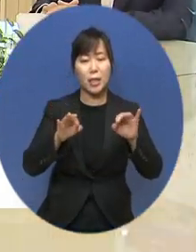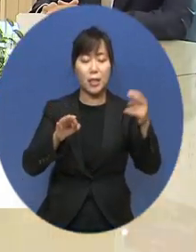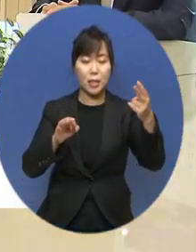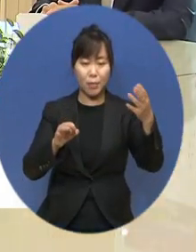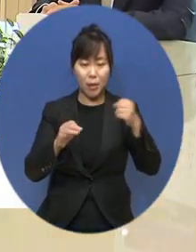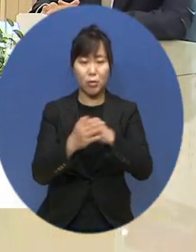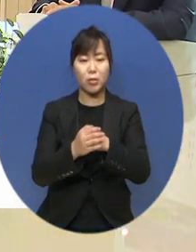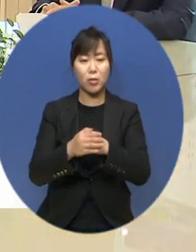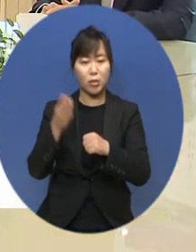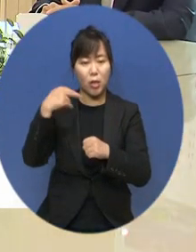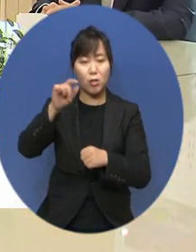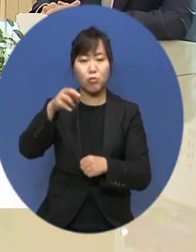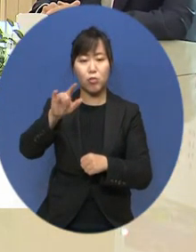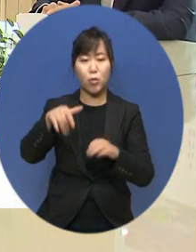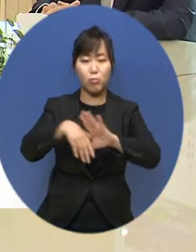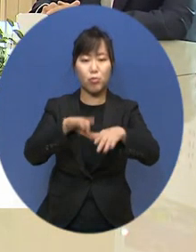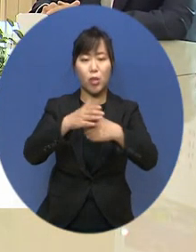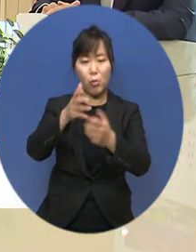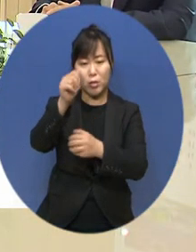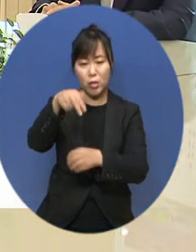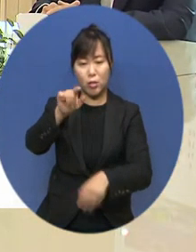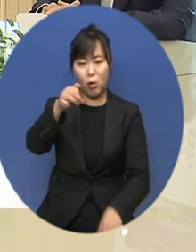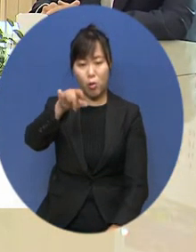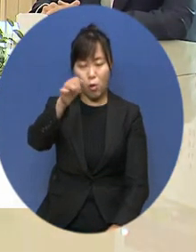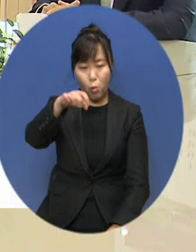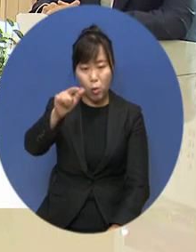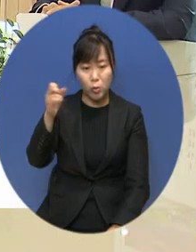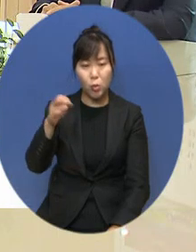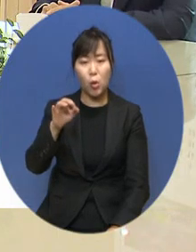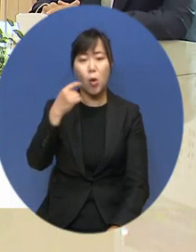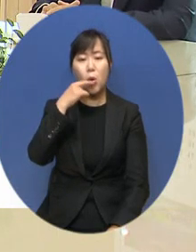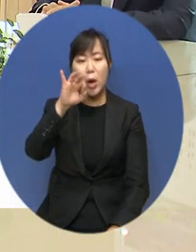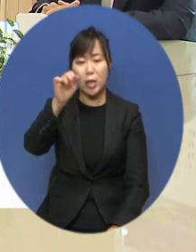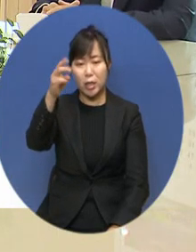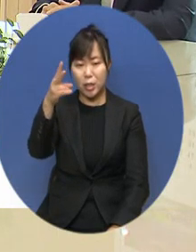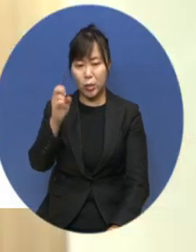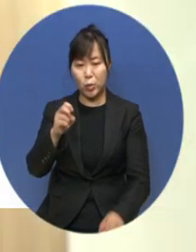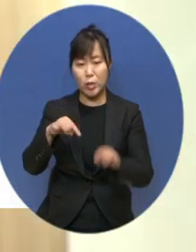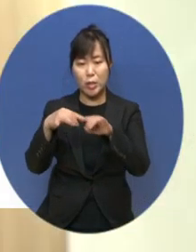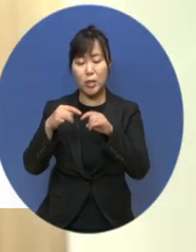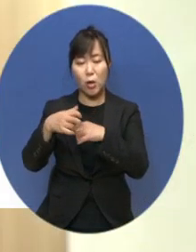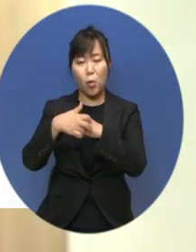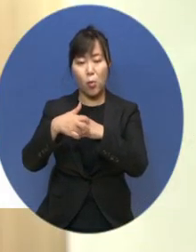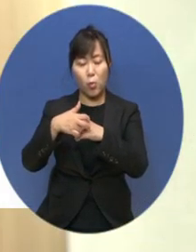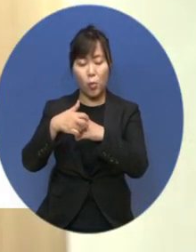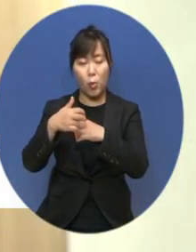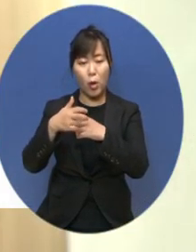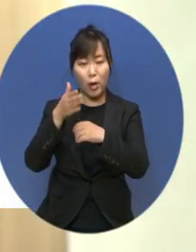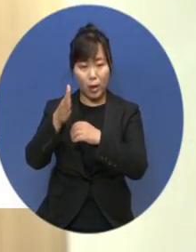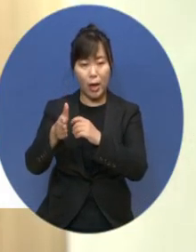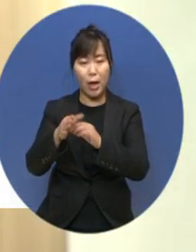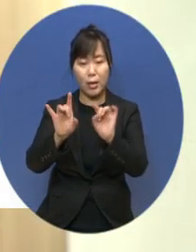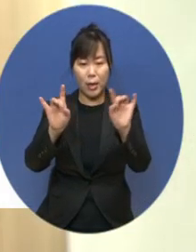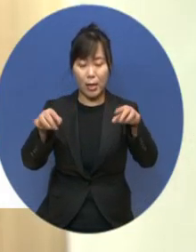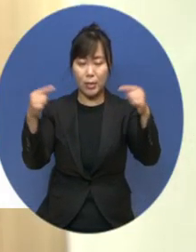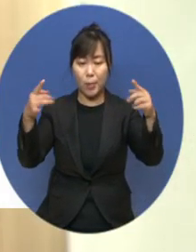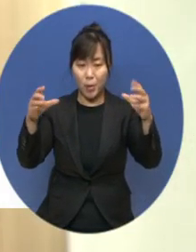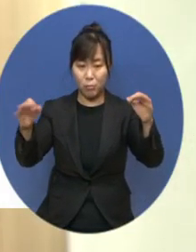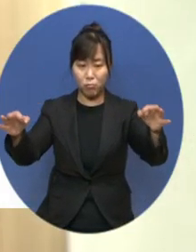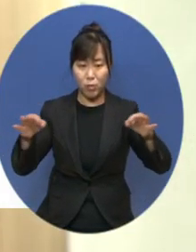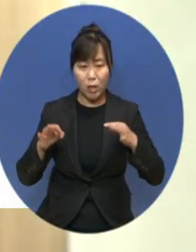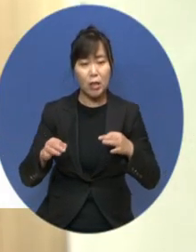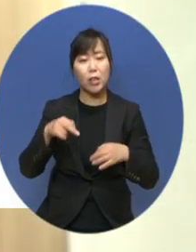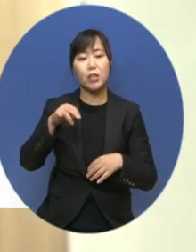전 순천문화원장 서거원 씨와 황인용 신경외과 원장이 각각 1천만 원의 후원금을